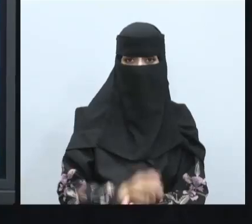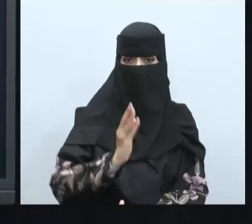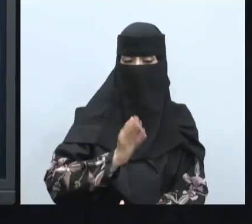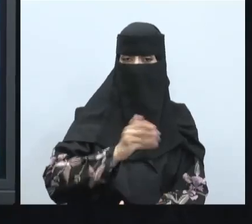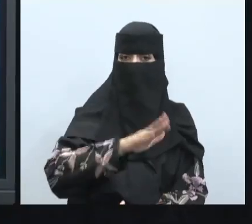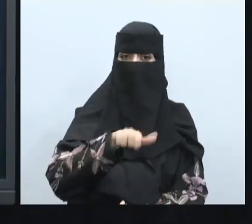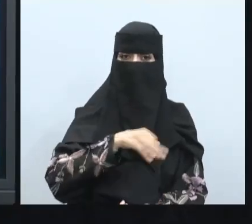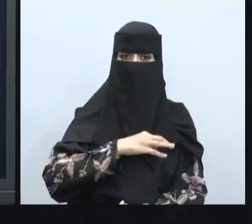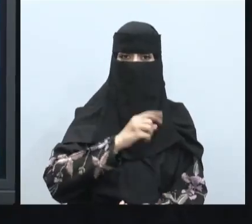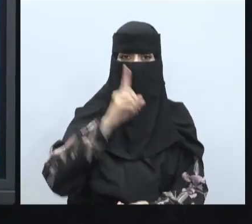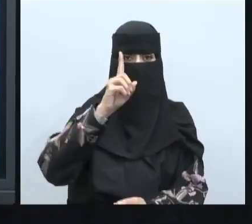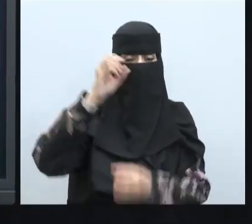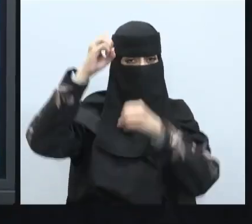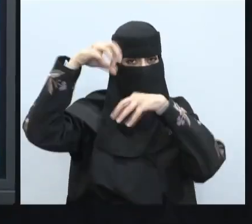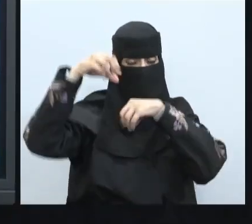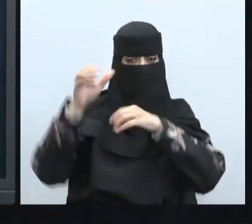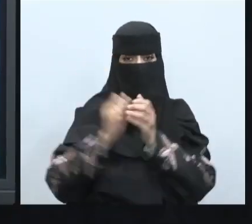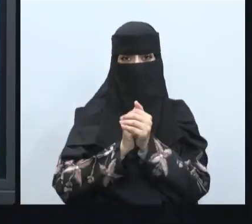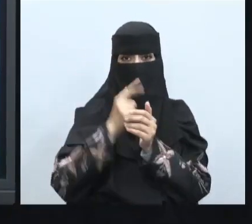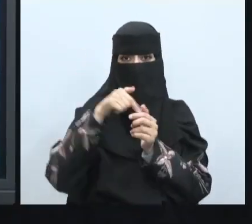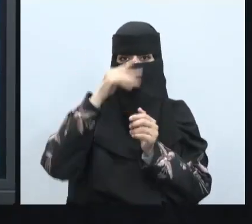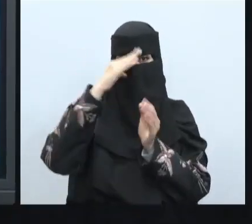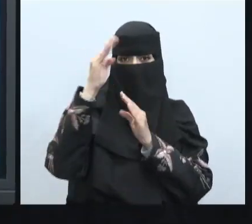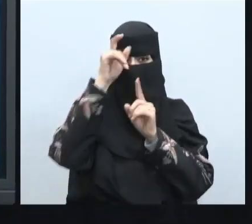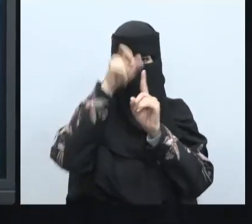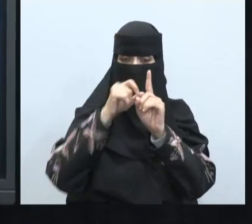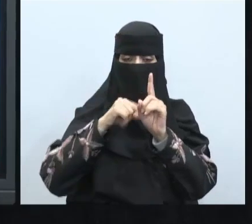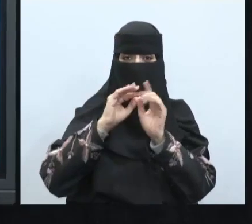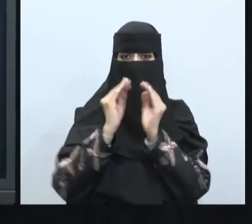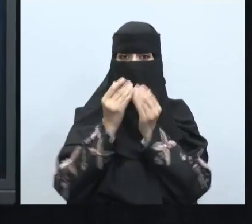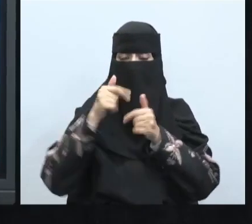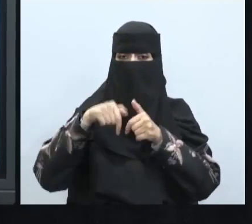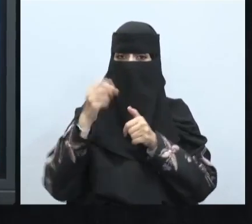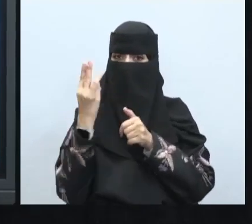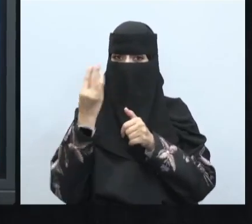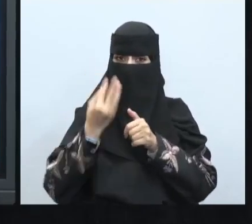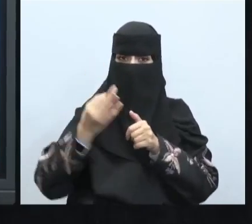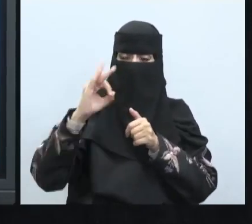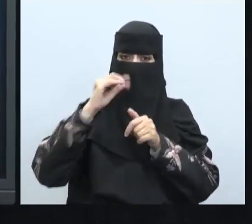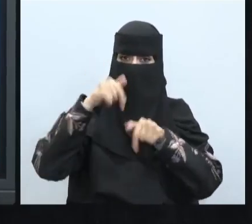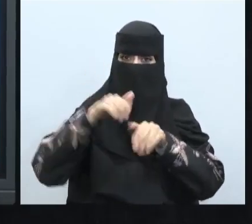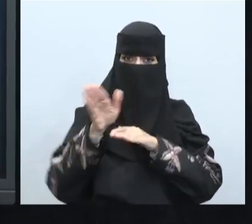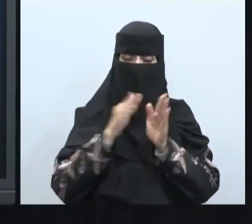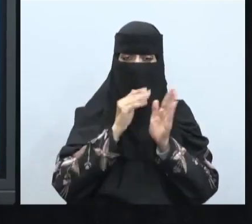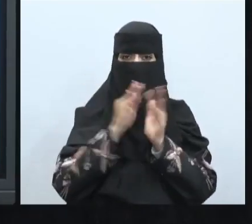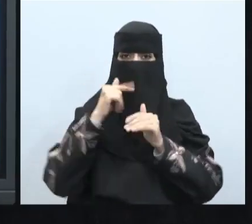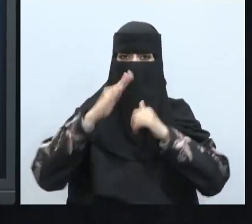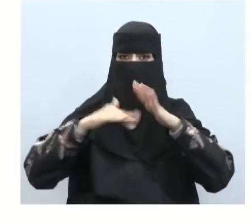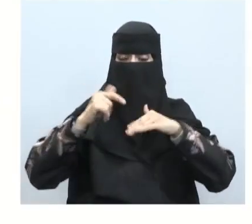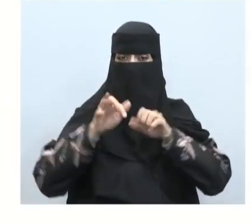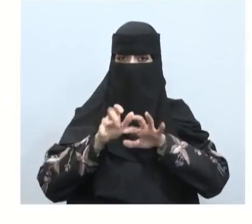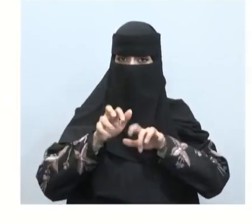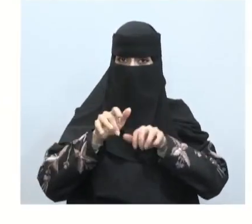السلام عليكم ورحمه الله وبركاته مرحبا بكم اعزائي طلاب الصف الثالث متوسط في مقرر المهارات